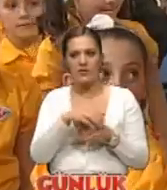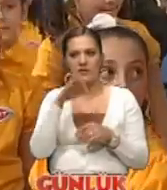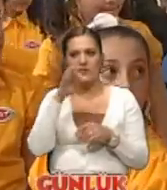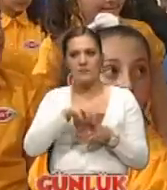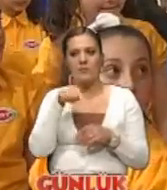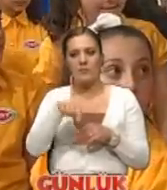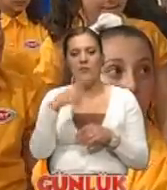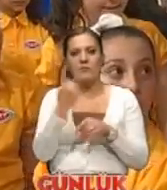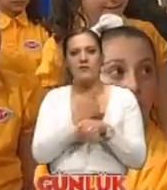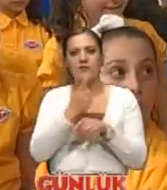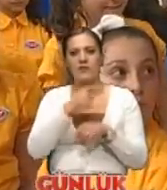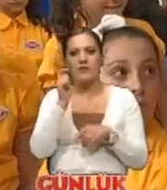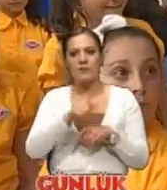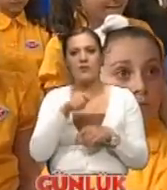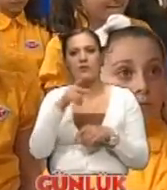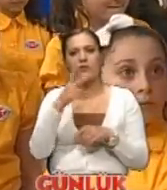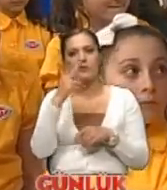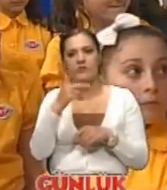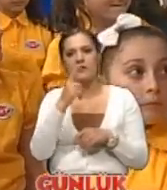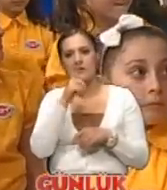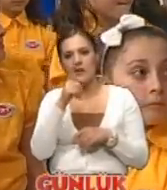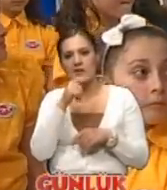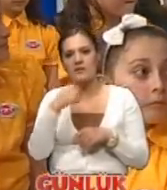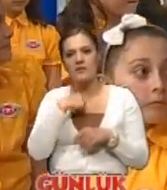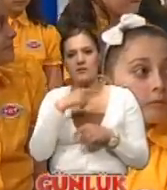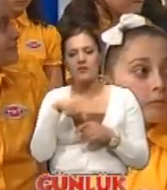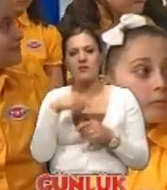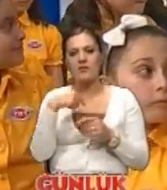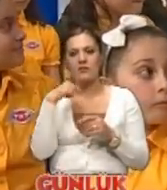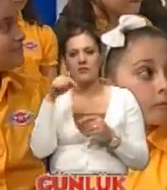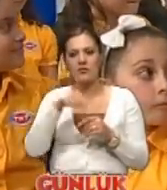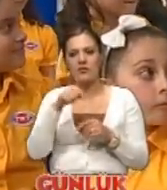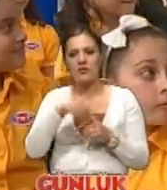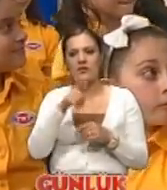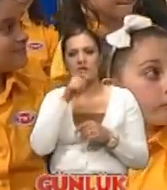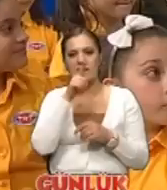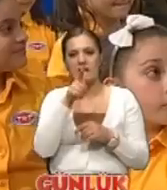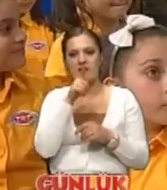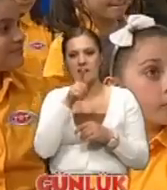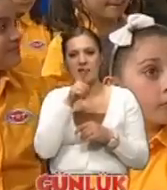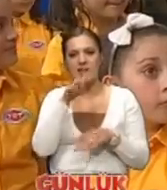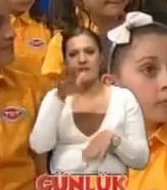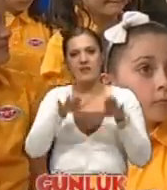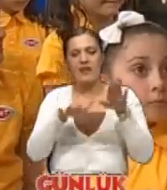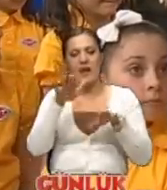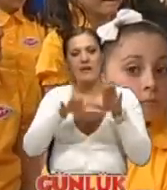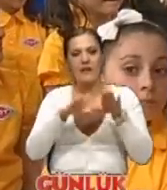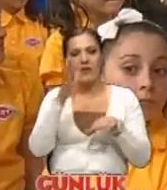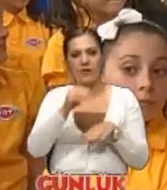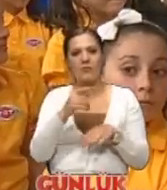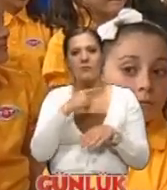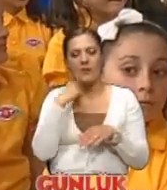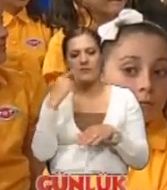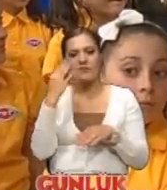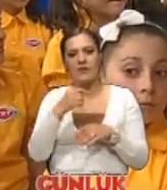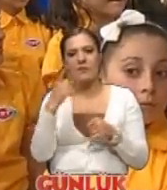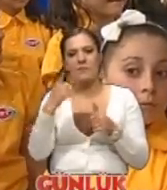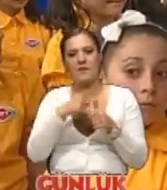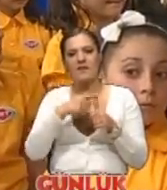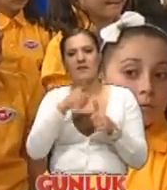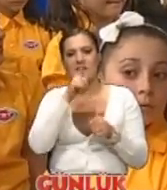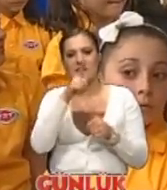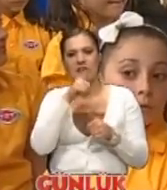Şimdi böyle bir şey yapın bana ses, ne olur. Üçüncü ses ve dördüncü ses. Şu anda ses dengesi olarak maalesef genelde birinci